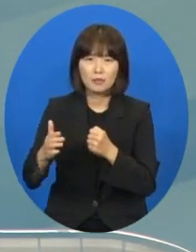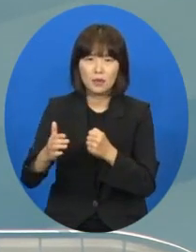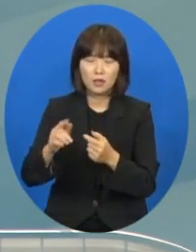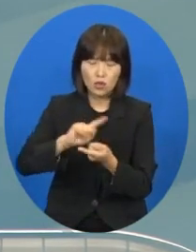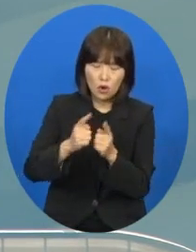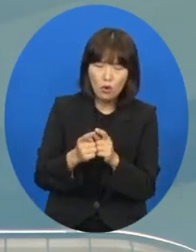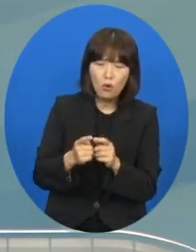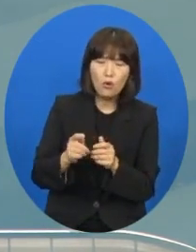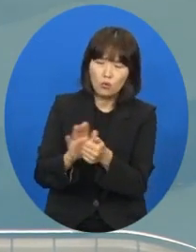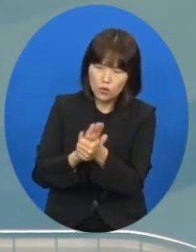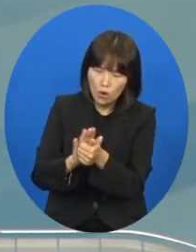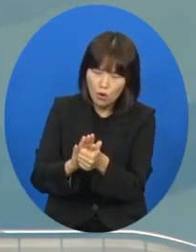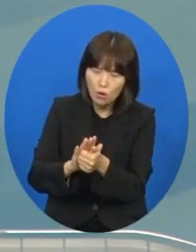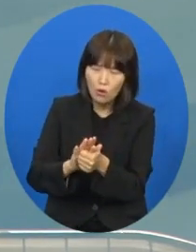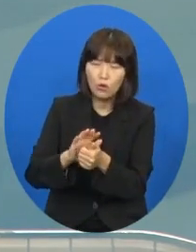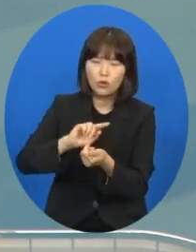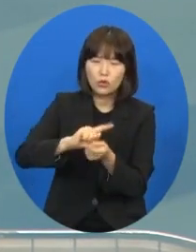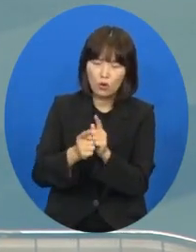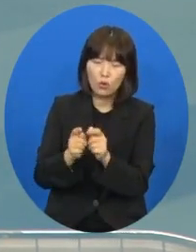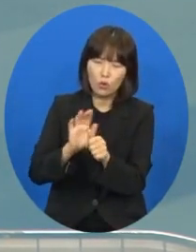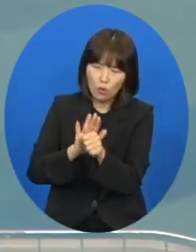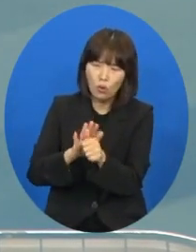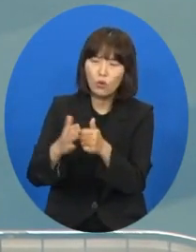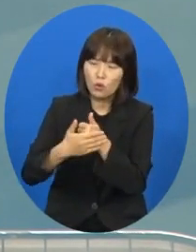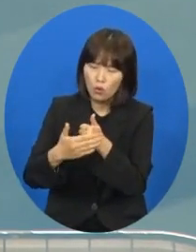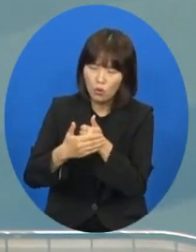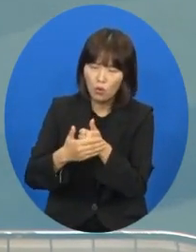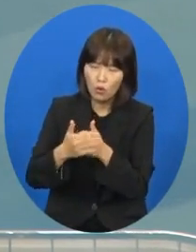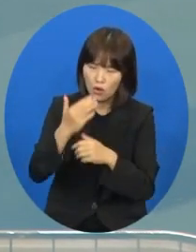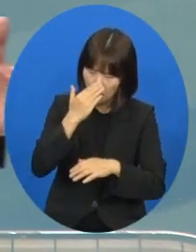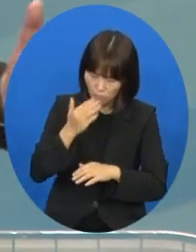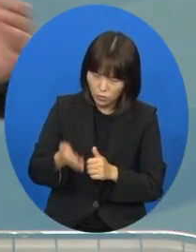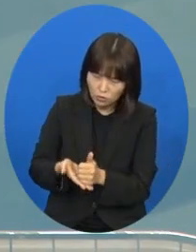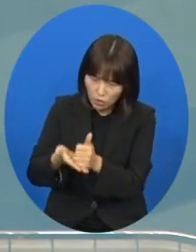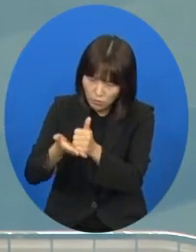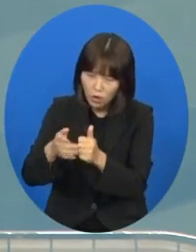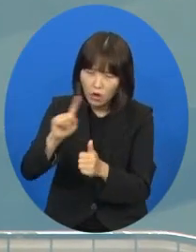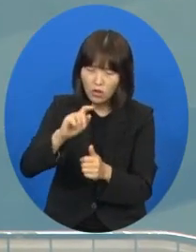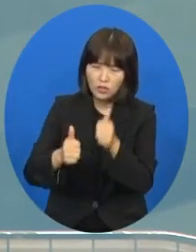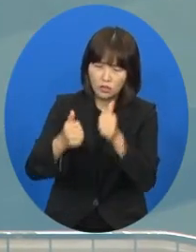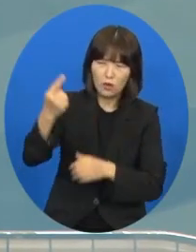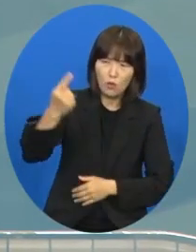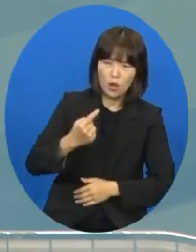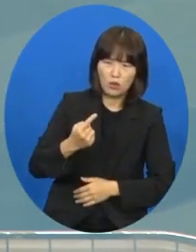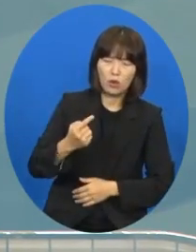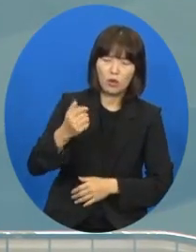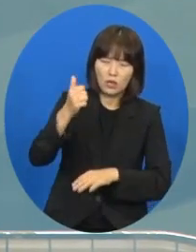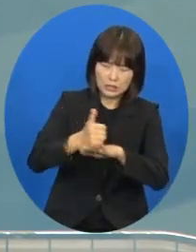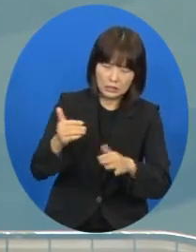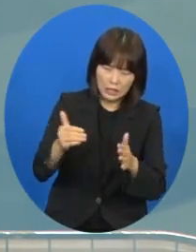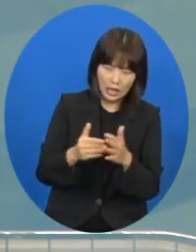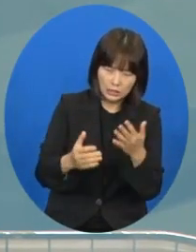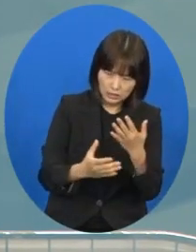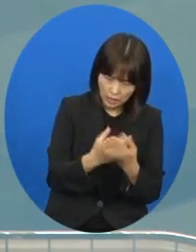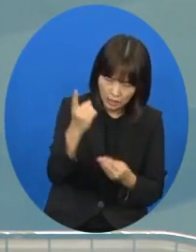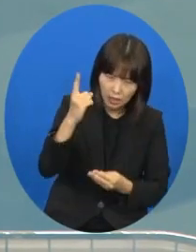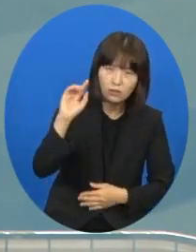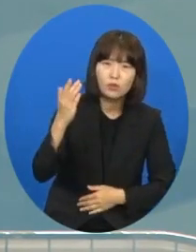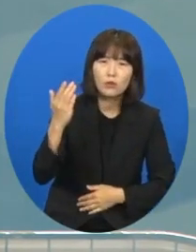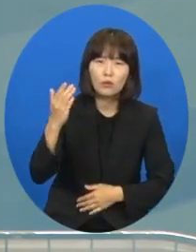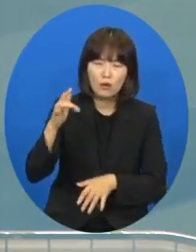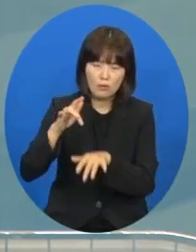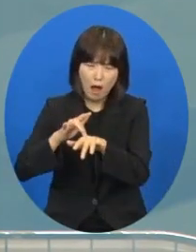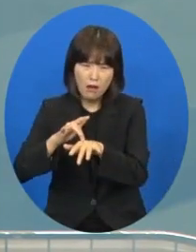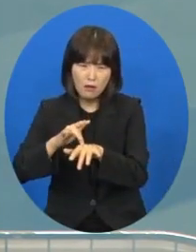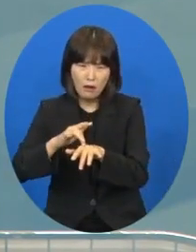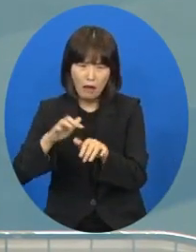서로 도와주고 서로 겸손히 섬기고 어떤 시험이 와도 끝까지 하나 되고 마귀가 건드릴 수 있겠어요?